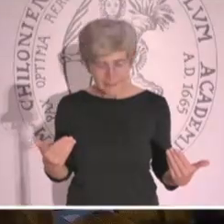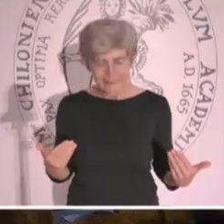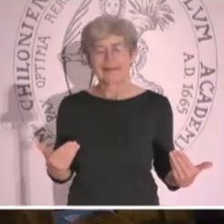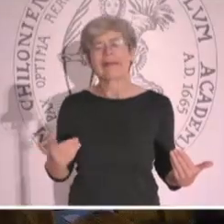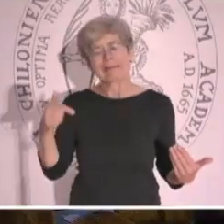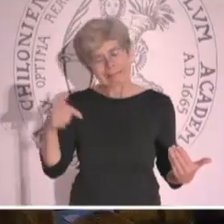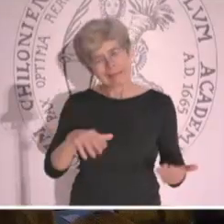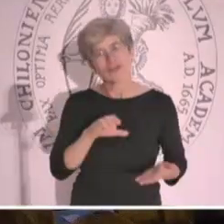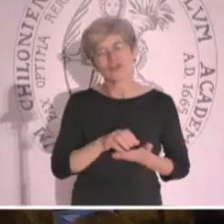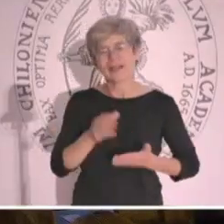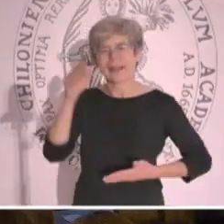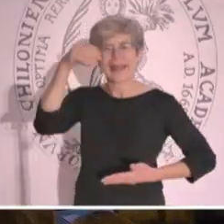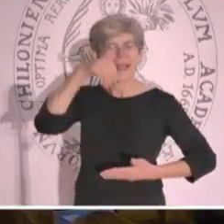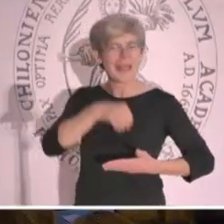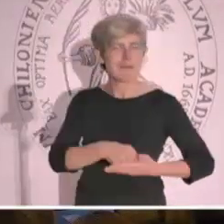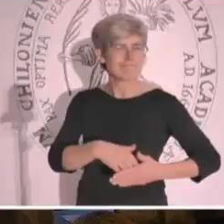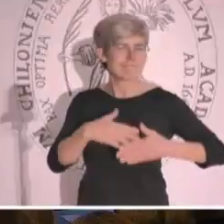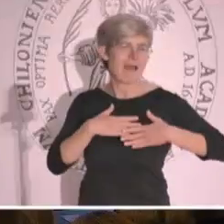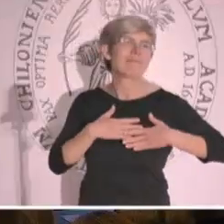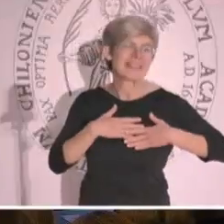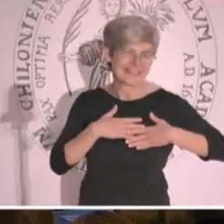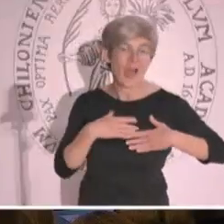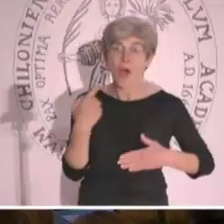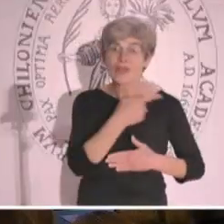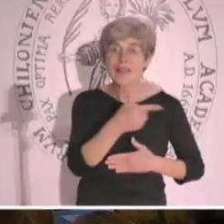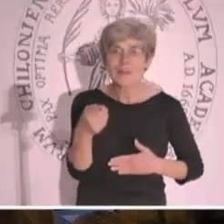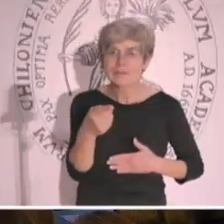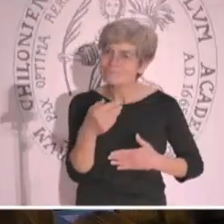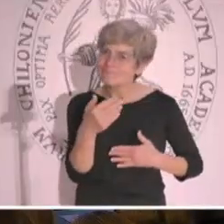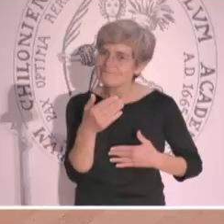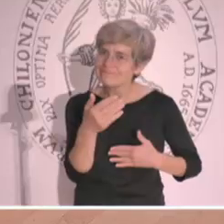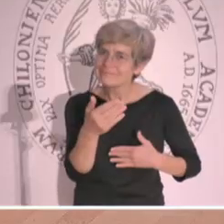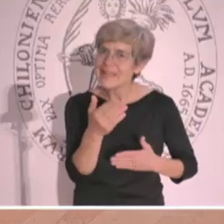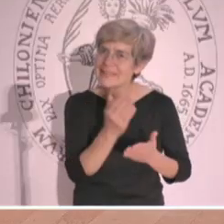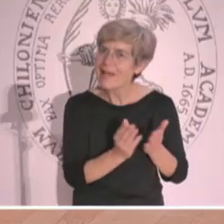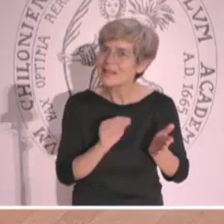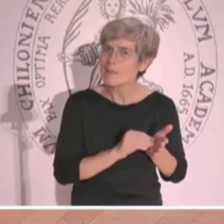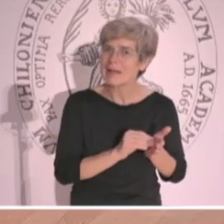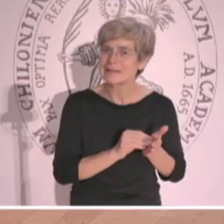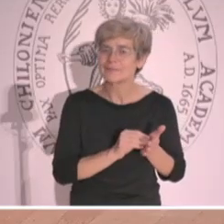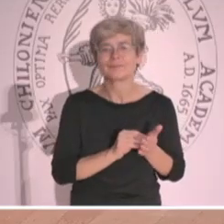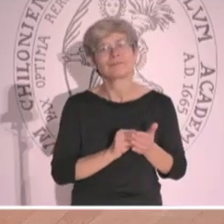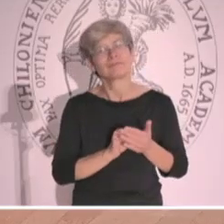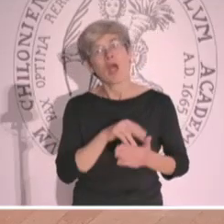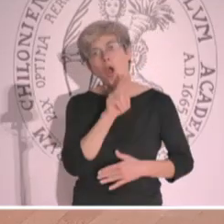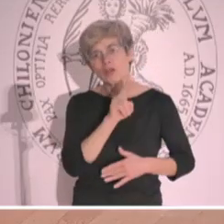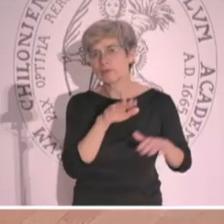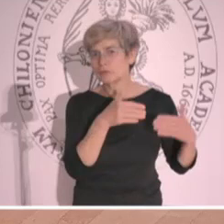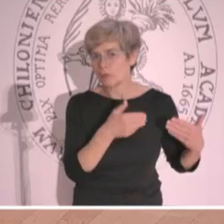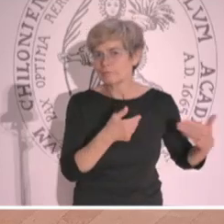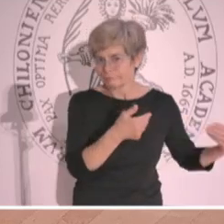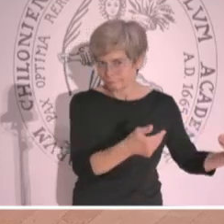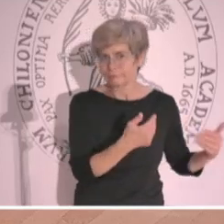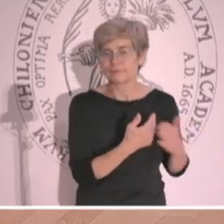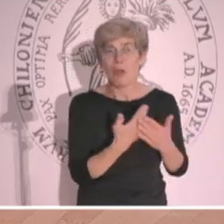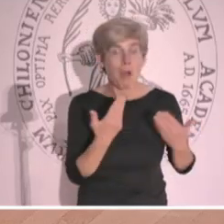Sie sind und werden sicherlich auch Teil dieser Exzellenz werden. Die Uni ist das eine, ob Sie mit Ihrem